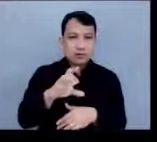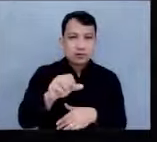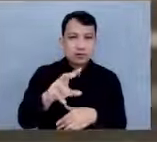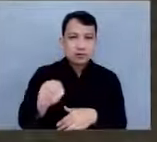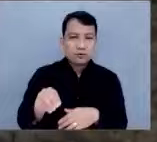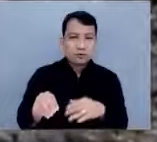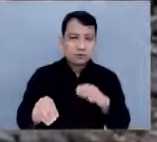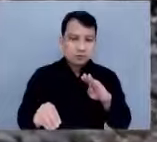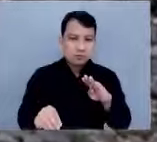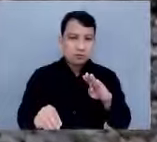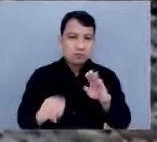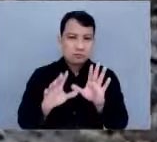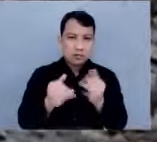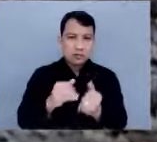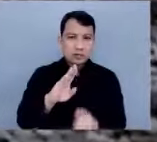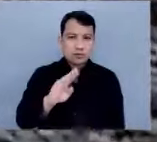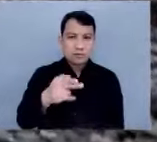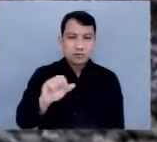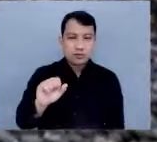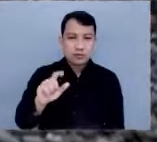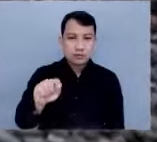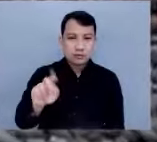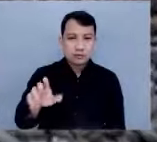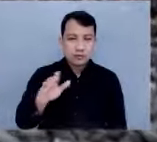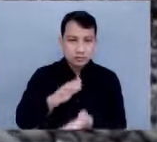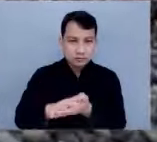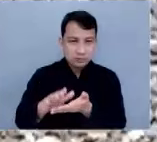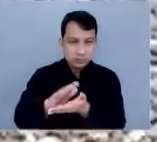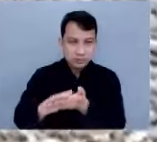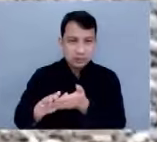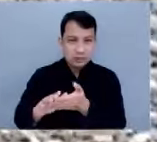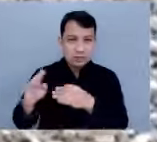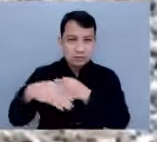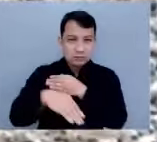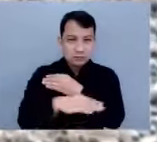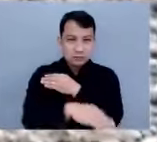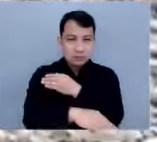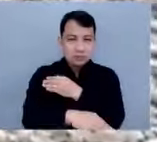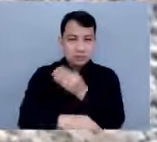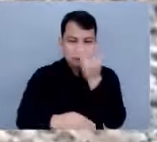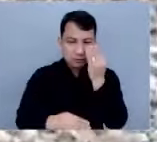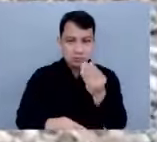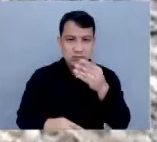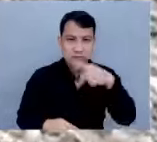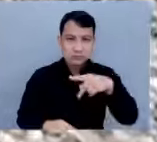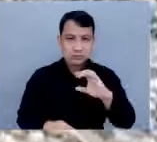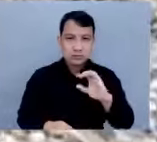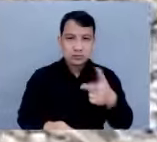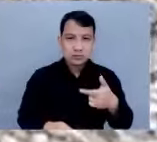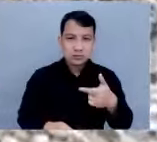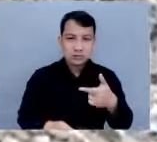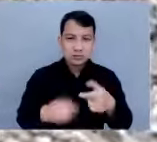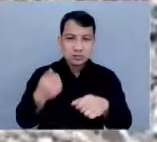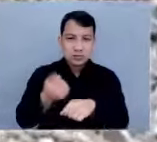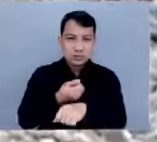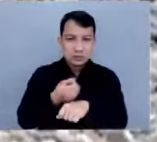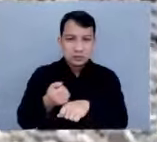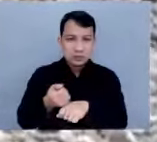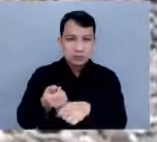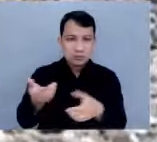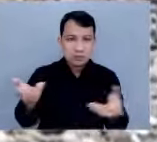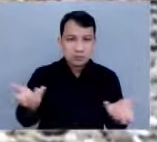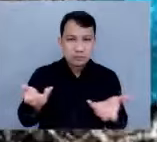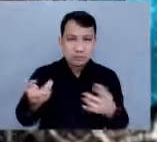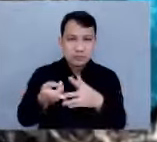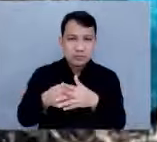na Tubig. Nagsagawa na ng paglilinis sa mga baybayin. Ayon sa Philippine Coast Guard, hirap silang matukoy ang